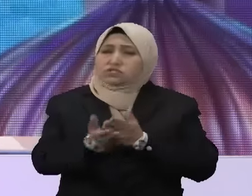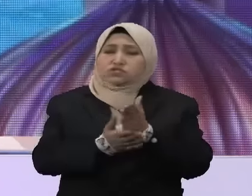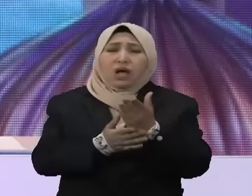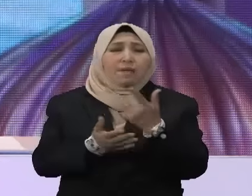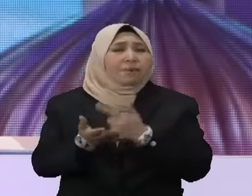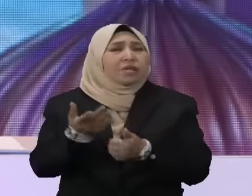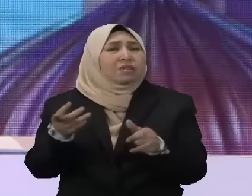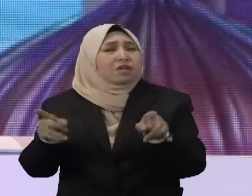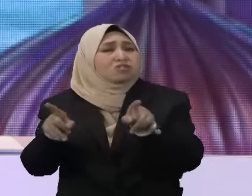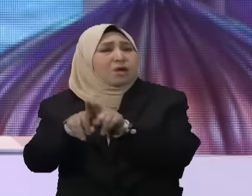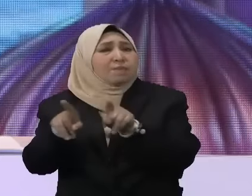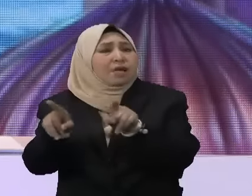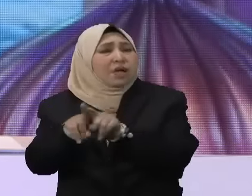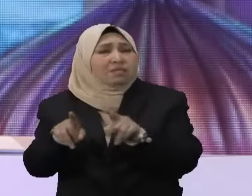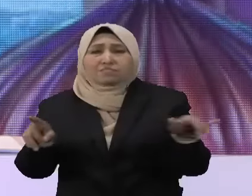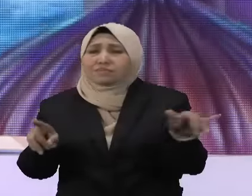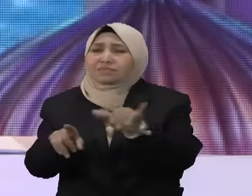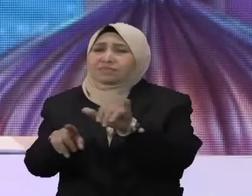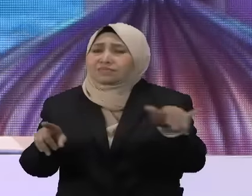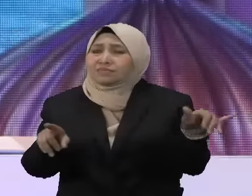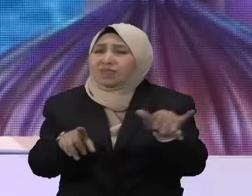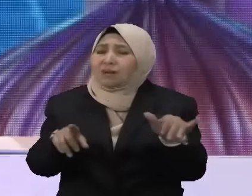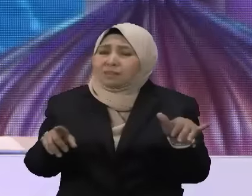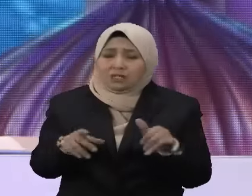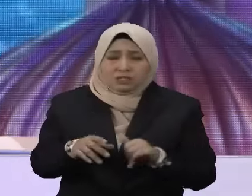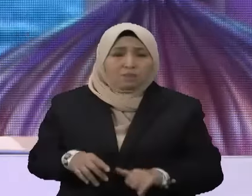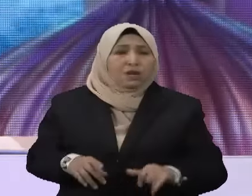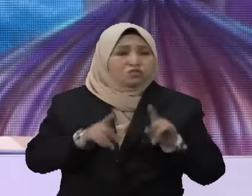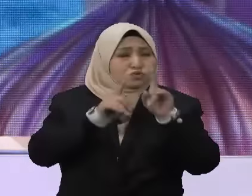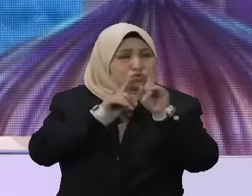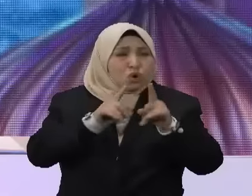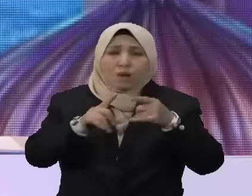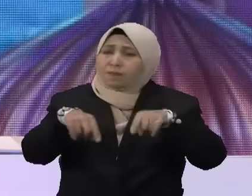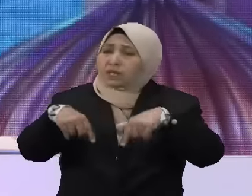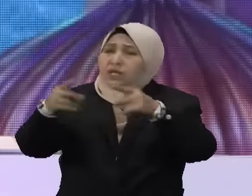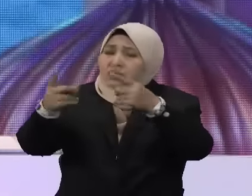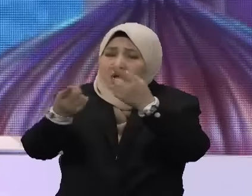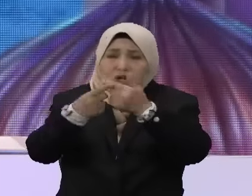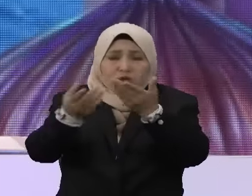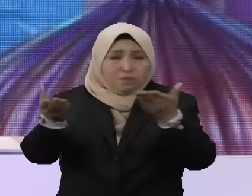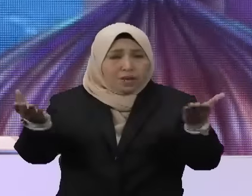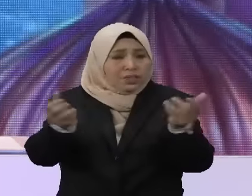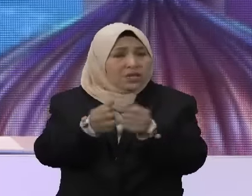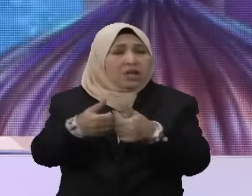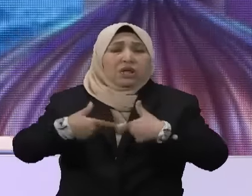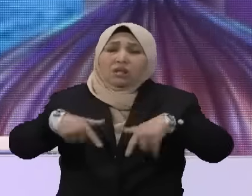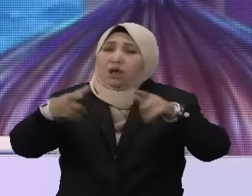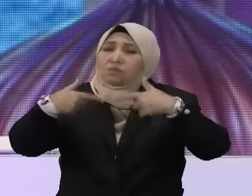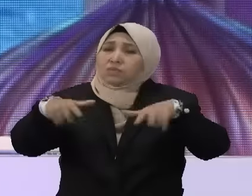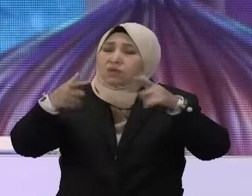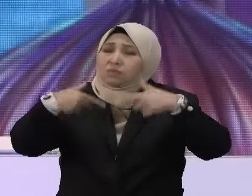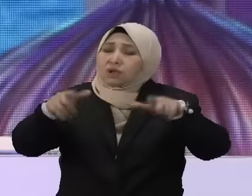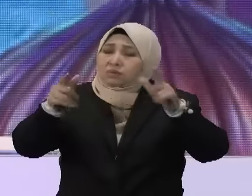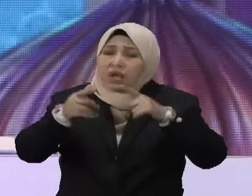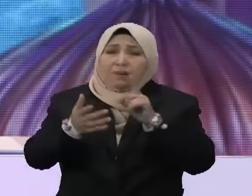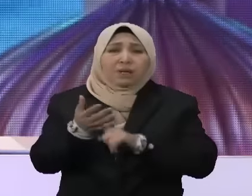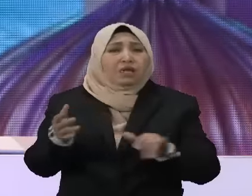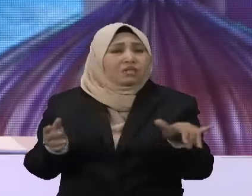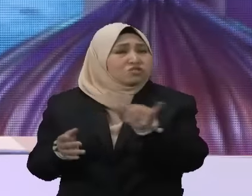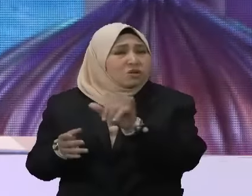itu, iaitu seperti mana, sebagaimana Tuhanmu menyuruhmu pergi daripada rumahmu dengan kebenaran. Jadi apa yang diperumpamakan di